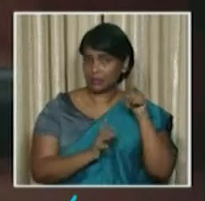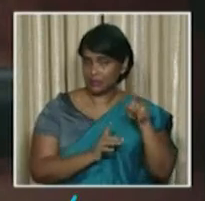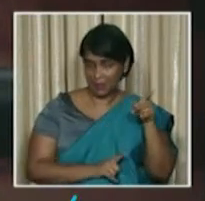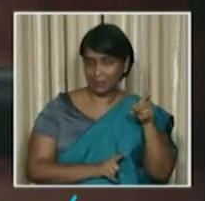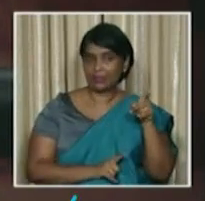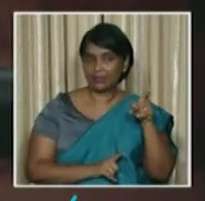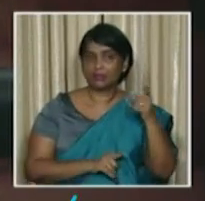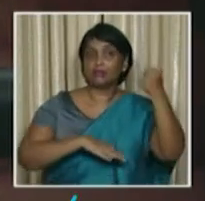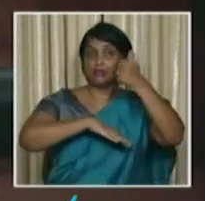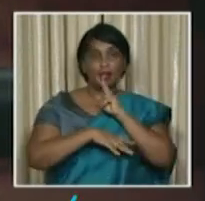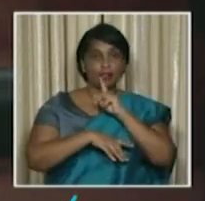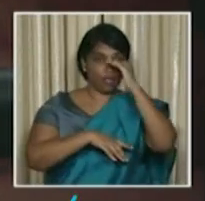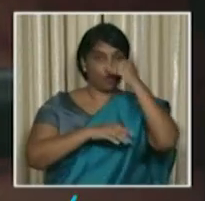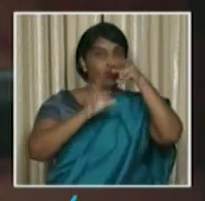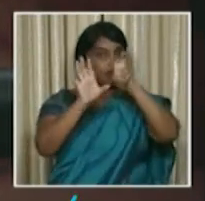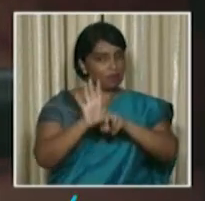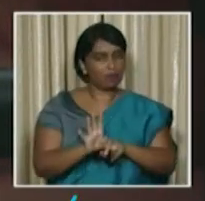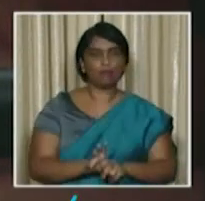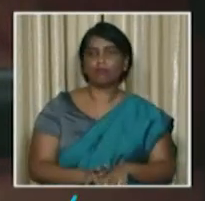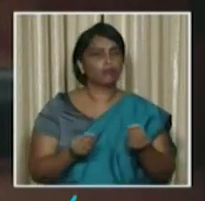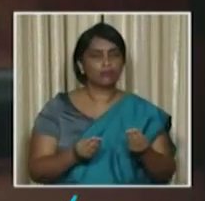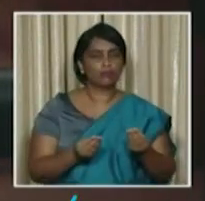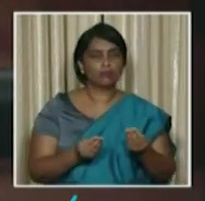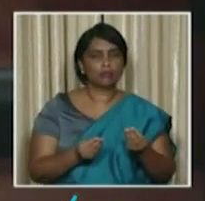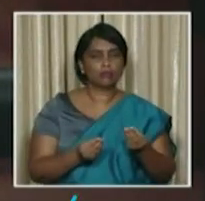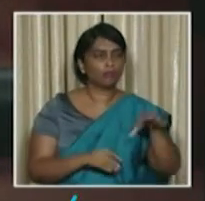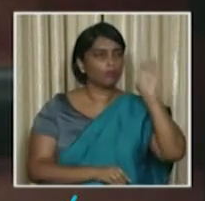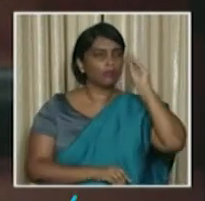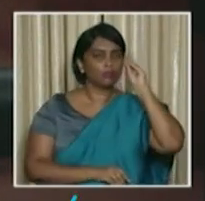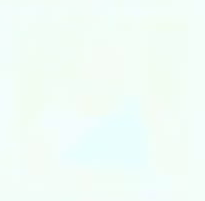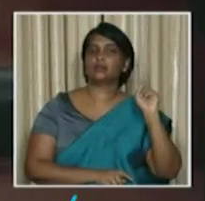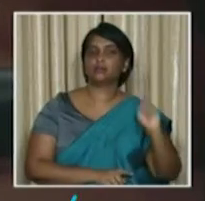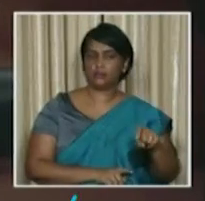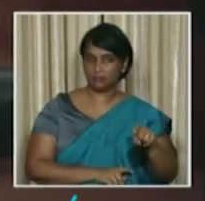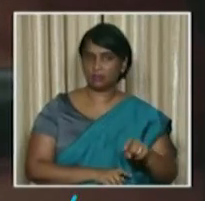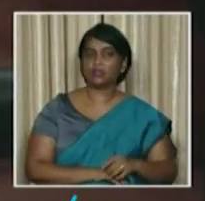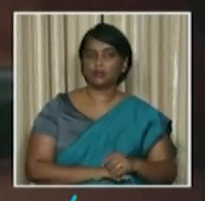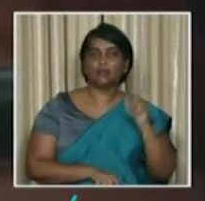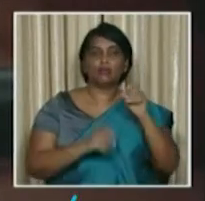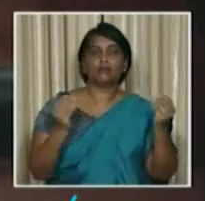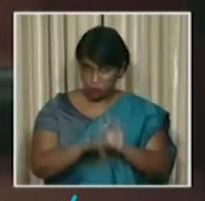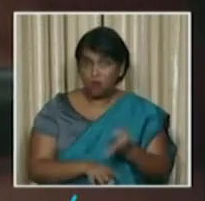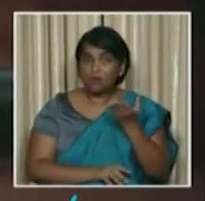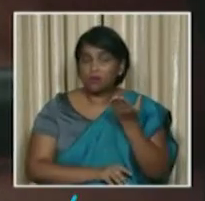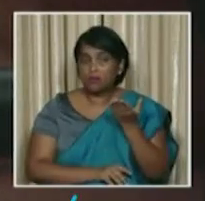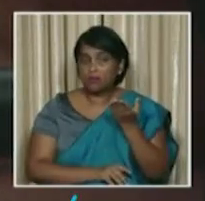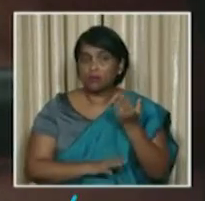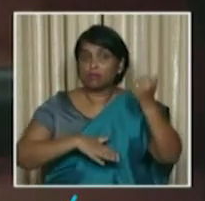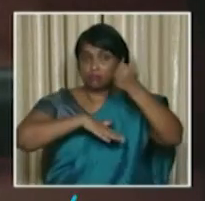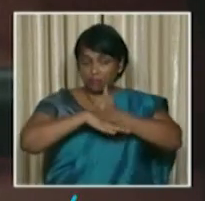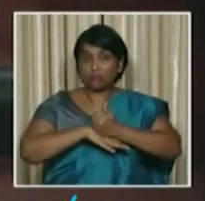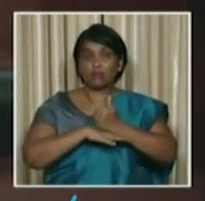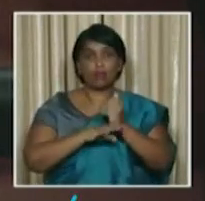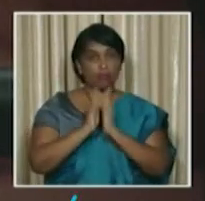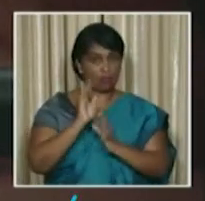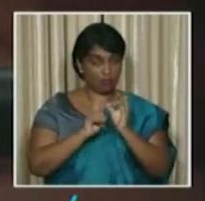සභාපති තුමා මුලසුනේ ඉඳගෙන තුමා ඝනපූර්ණ නැති බව තීරුම් අරගෙන එතුමා නියෝගයක් දෙනවා ඝනපූර්ණ සීනුව කැඳවන්න කියලා. මුලසුනේ ඉන්න